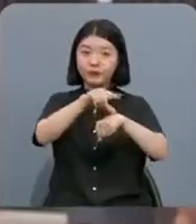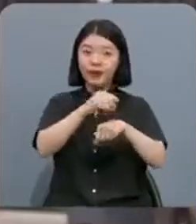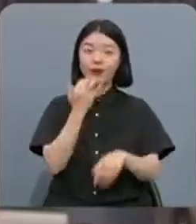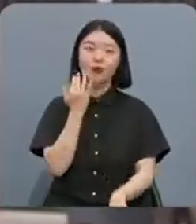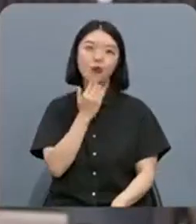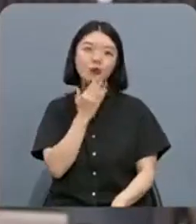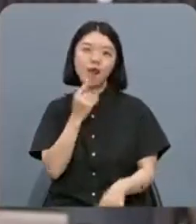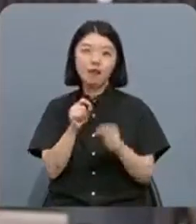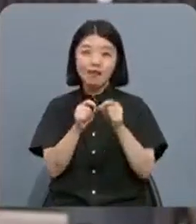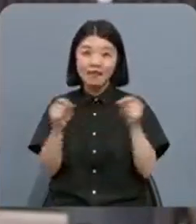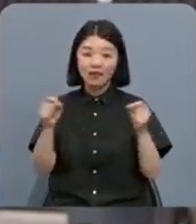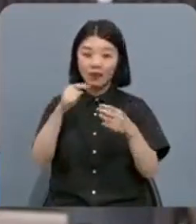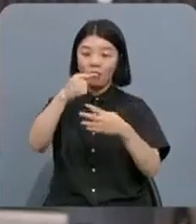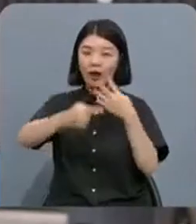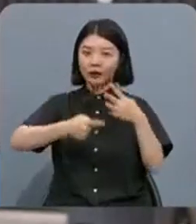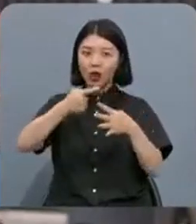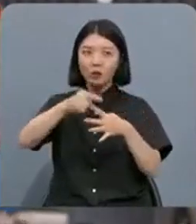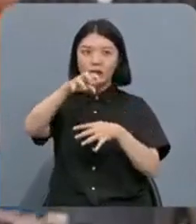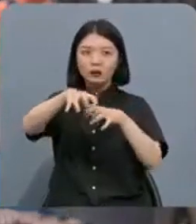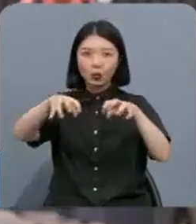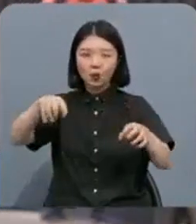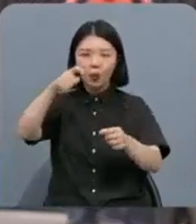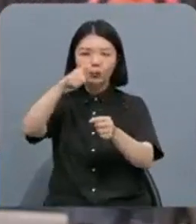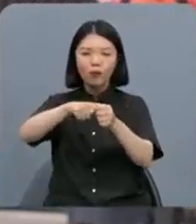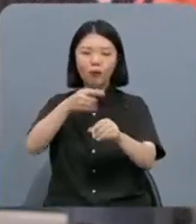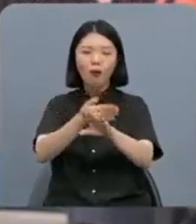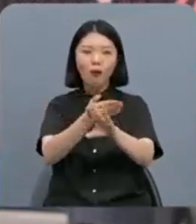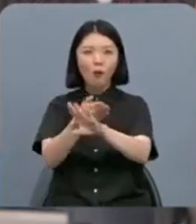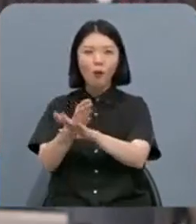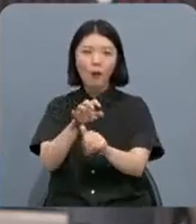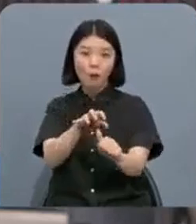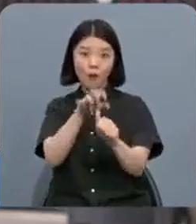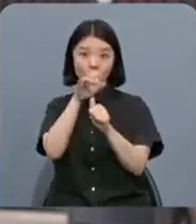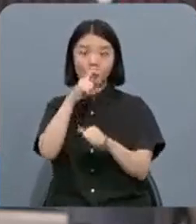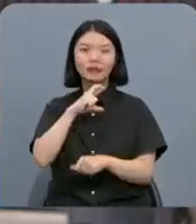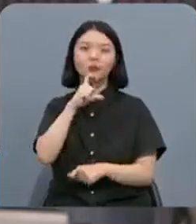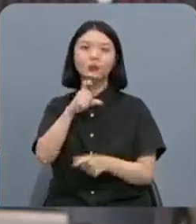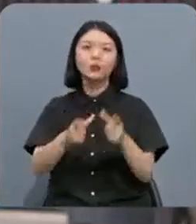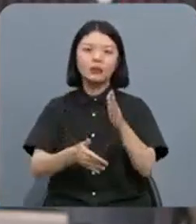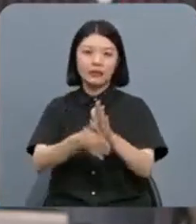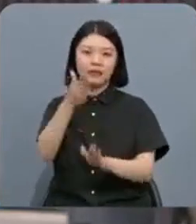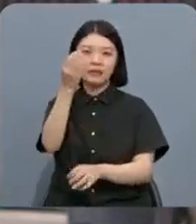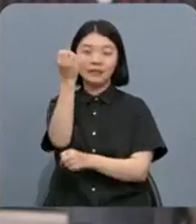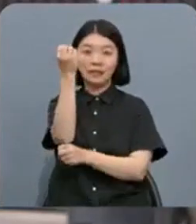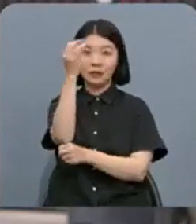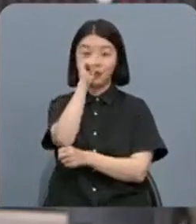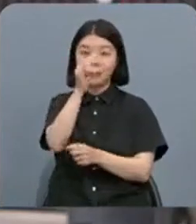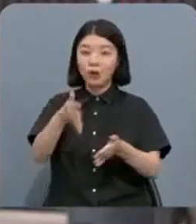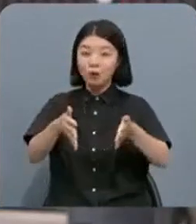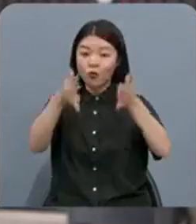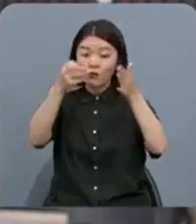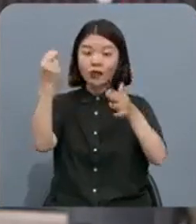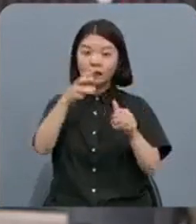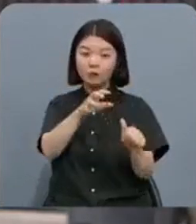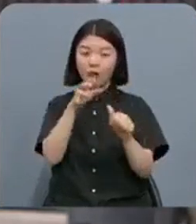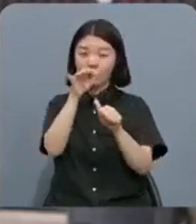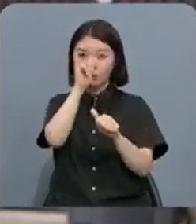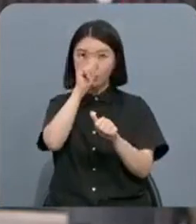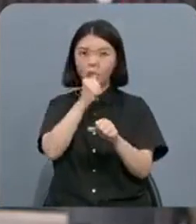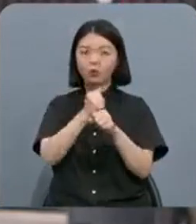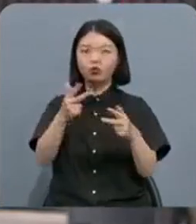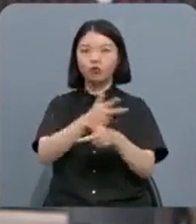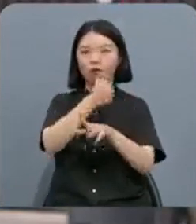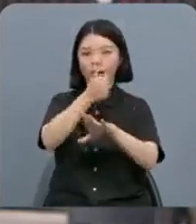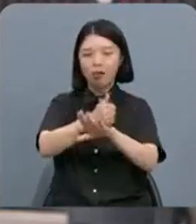요일 길게는 계절에 따라 장소의 용도를 다양하게 활용하는 15분 도시 기존 건물을 재생하는 과정에서도 주거를